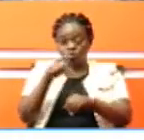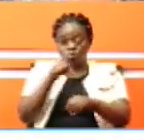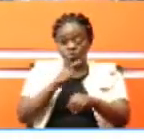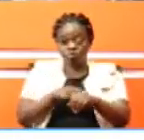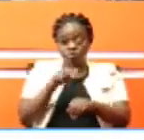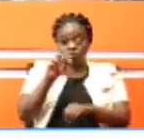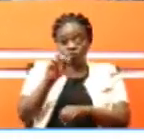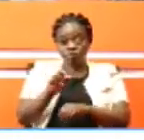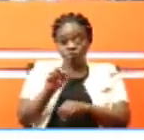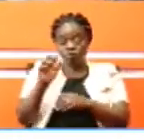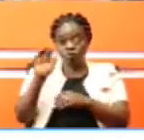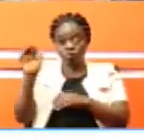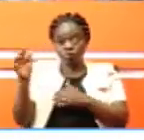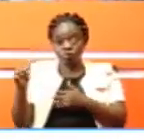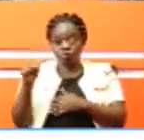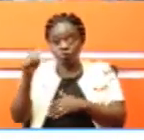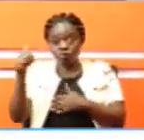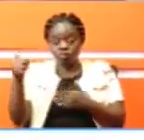okuwulira.